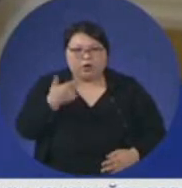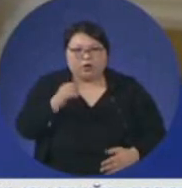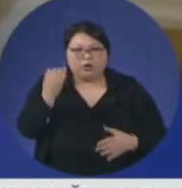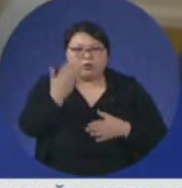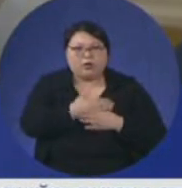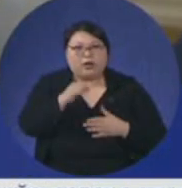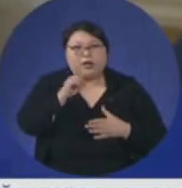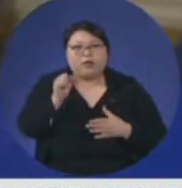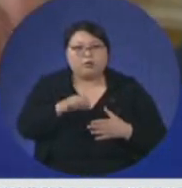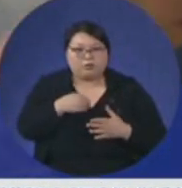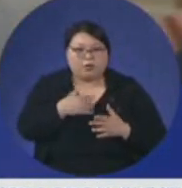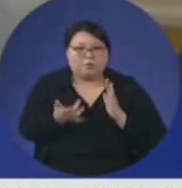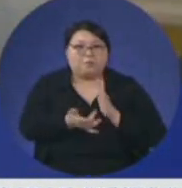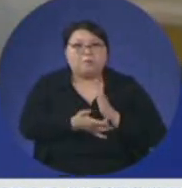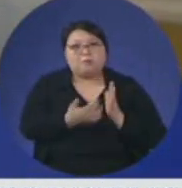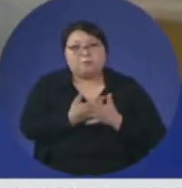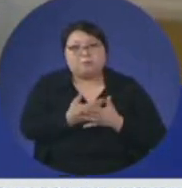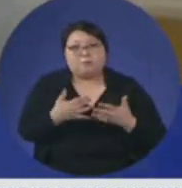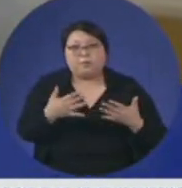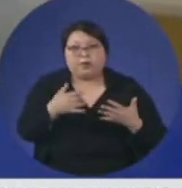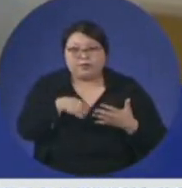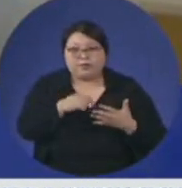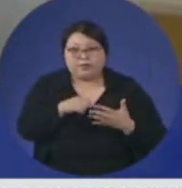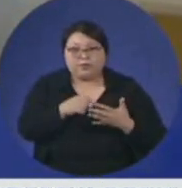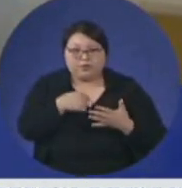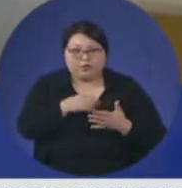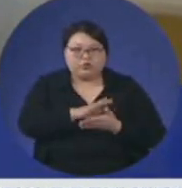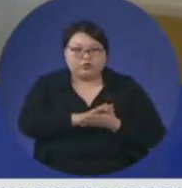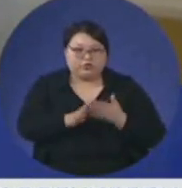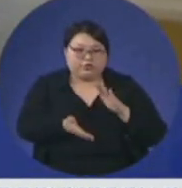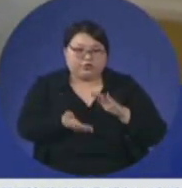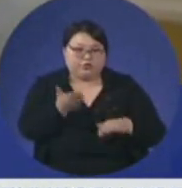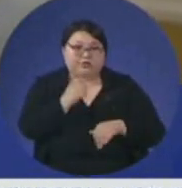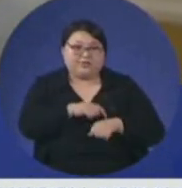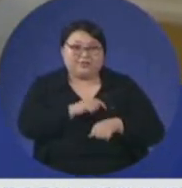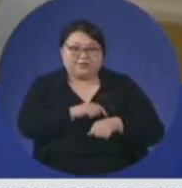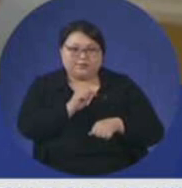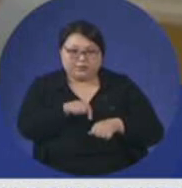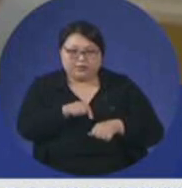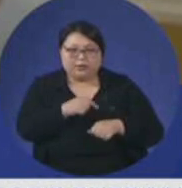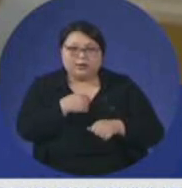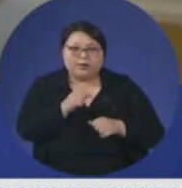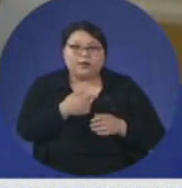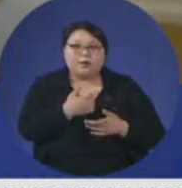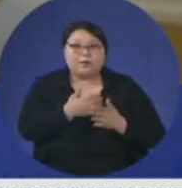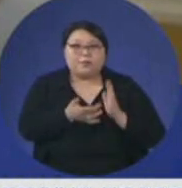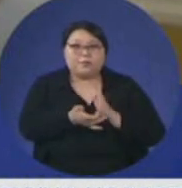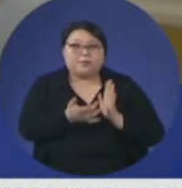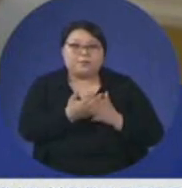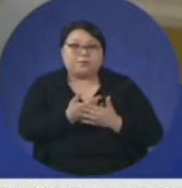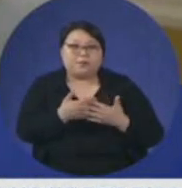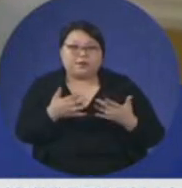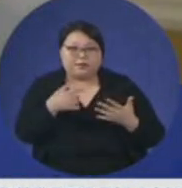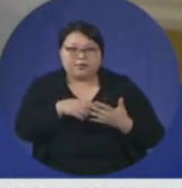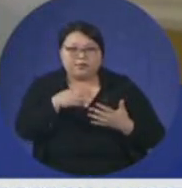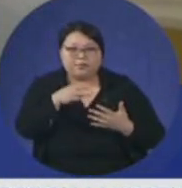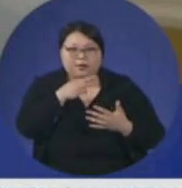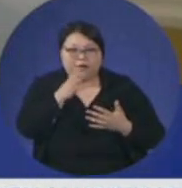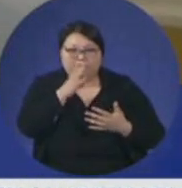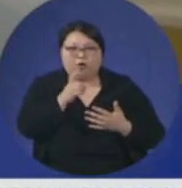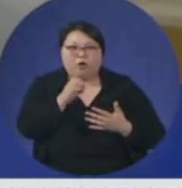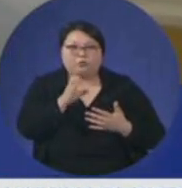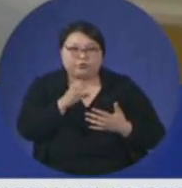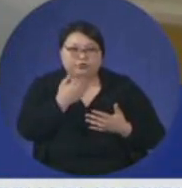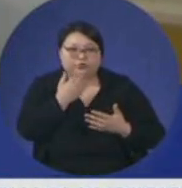одоо багаж тоног төхөөрөмж өнөө орчин цагийн багаж тоног төхөөрөмж нь ил хомсдолтой болохоос